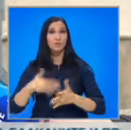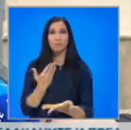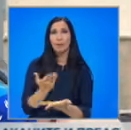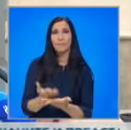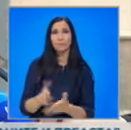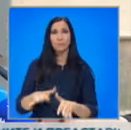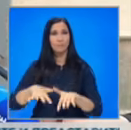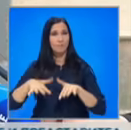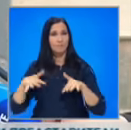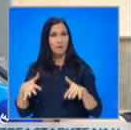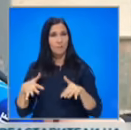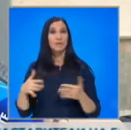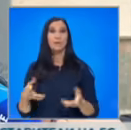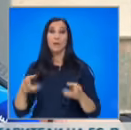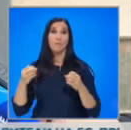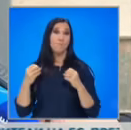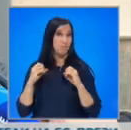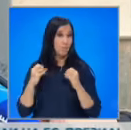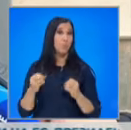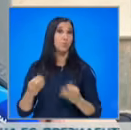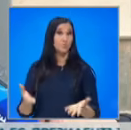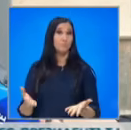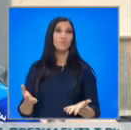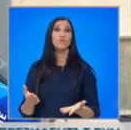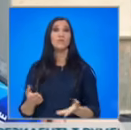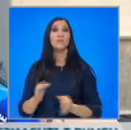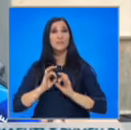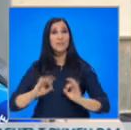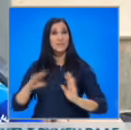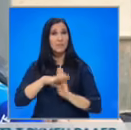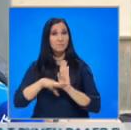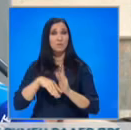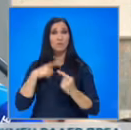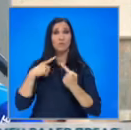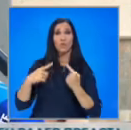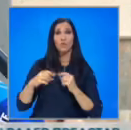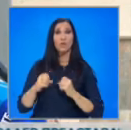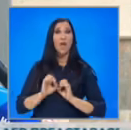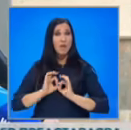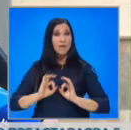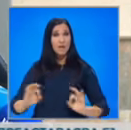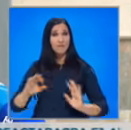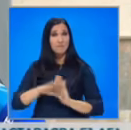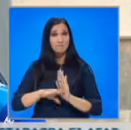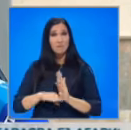предложим на парламента да позволи с ясен списък на договорите, ясен списък на възлаганията,